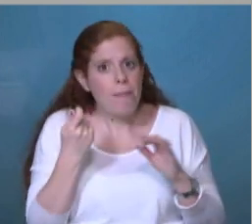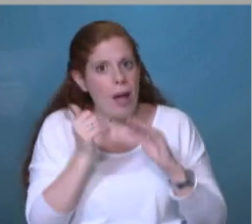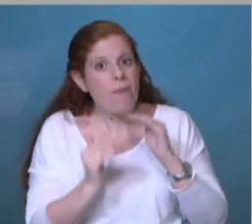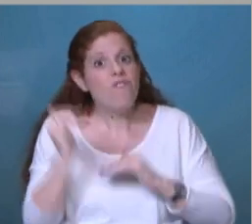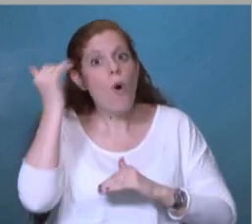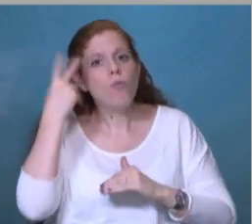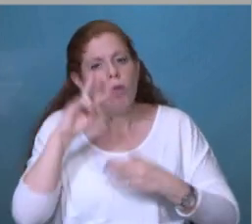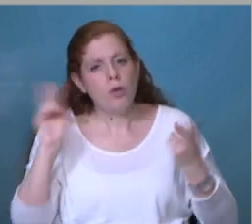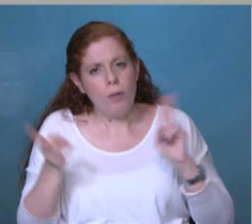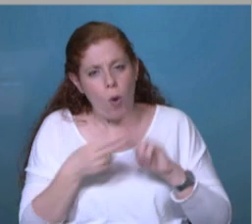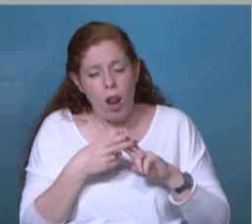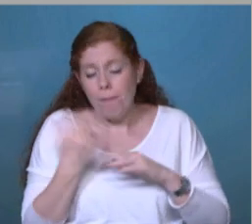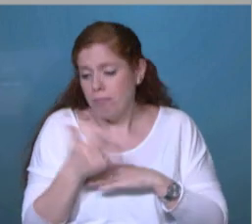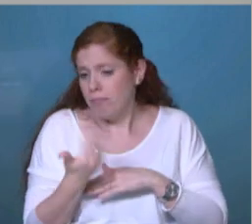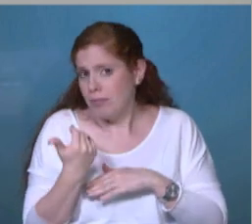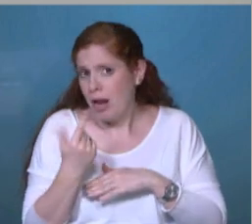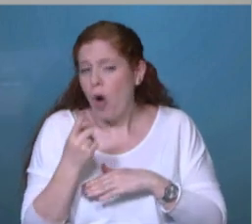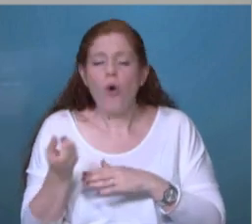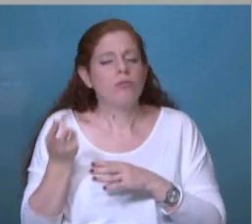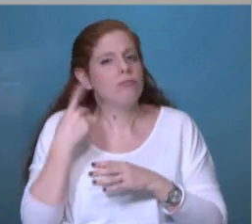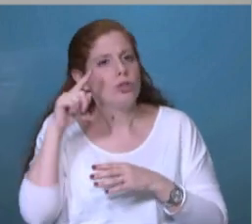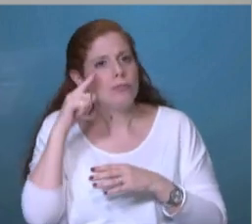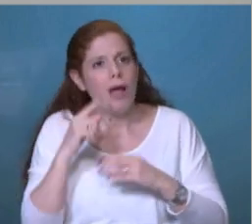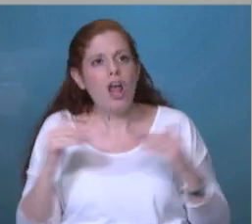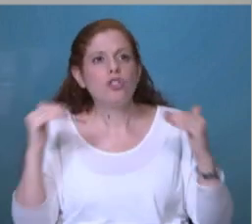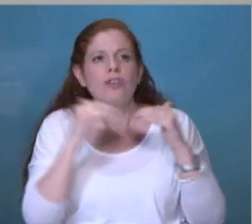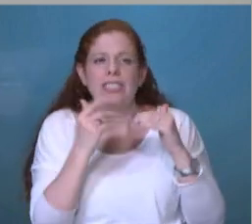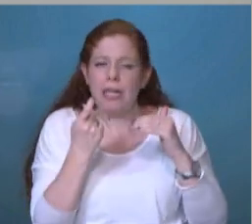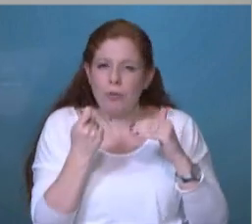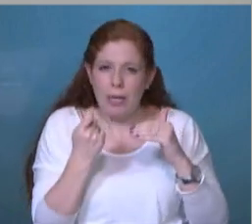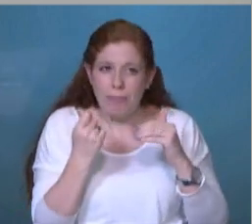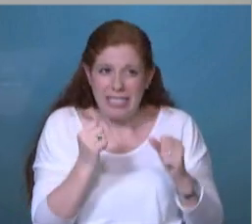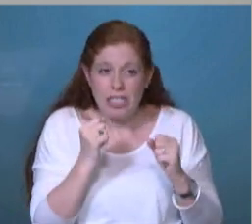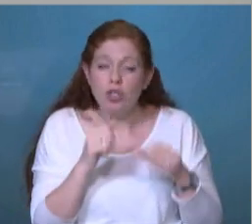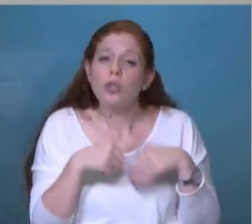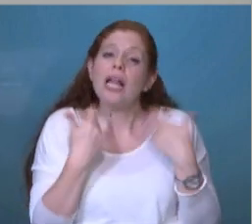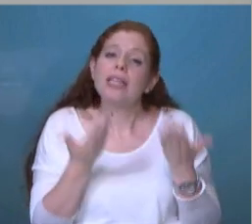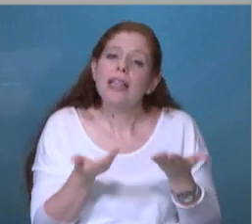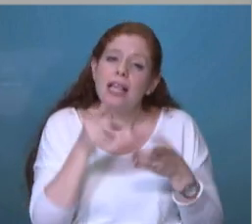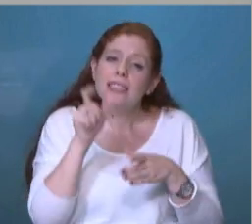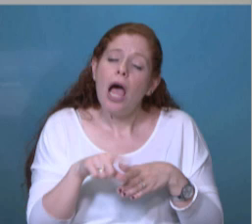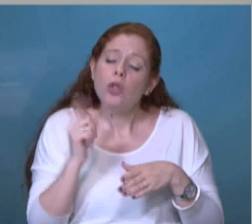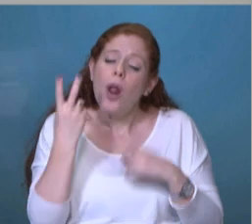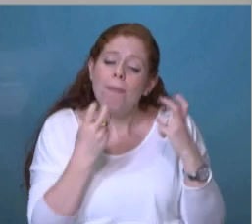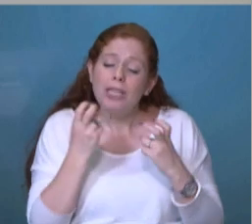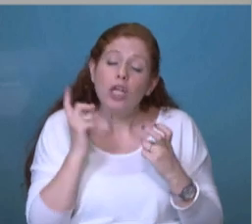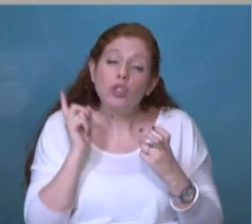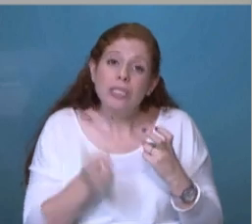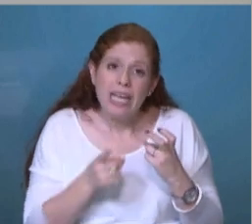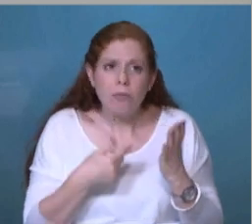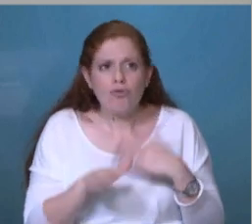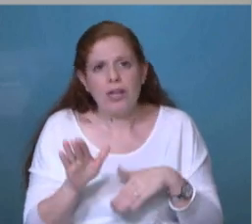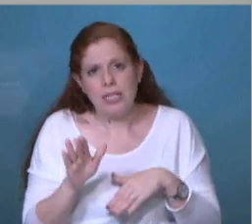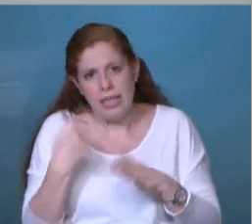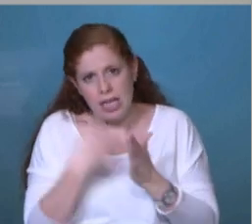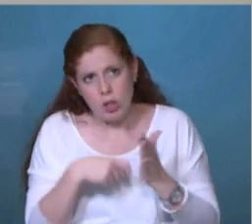מבעולם. לאחרונה נוספה יוזמה להשוואת סל מוצרים בסיסי, שנועדה לתת לאזרח את כל המידע הנחוץ כשהוא יוצא לקניות.